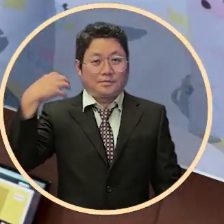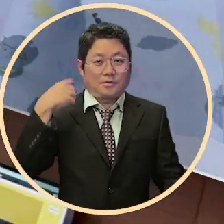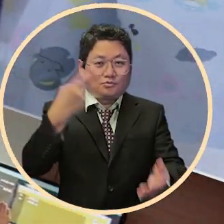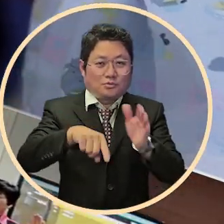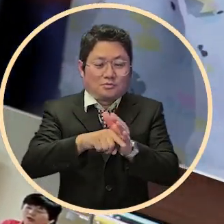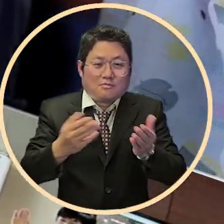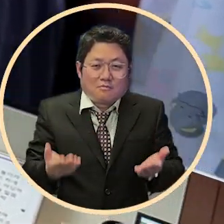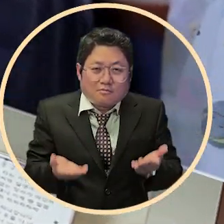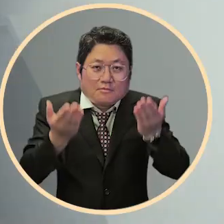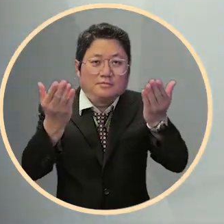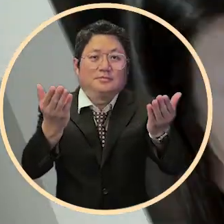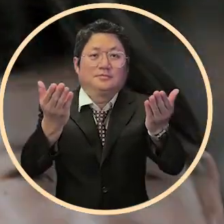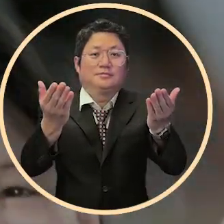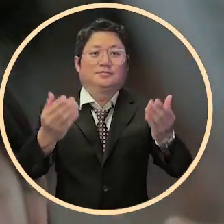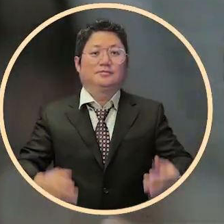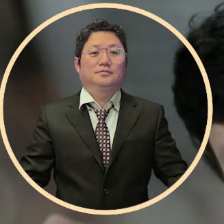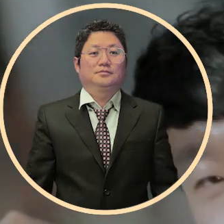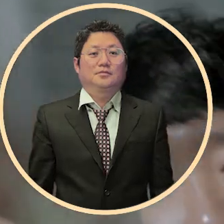사명을 위한 헌신,